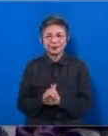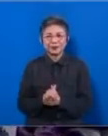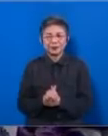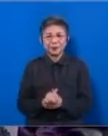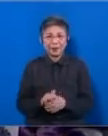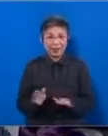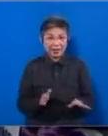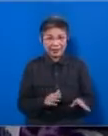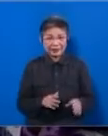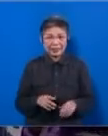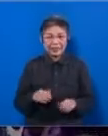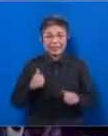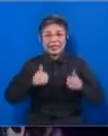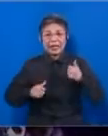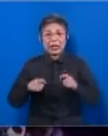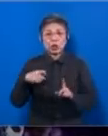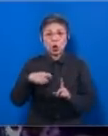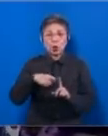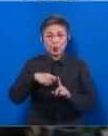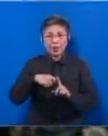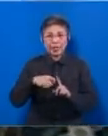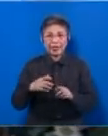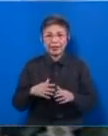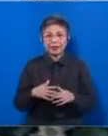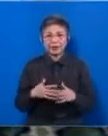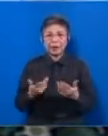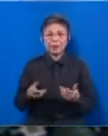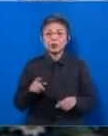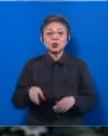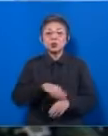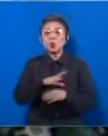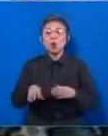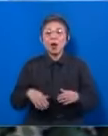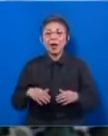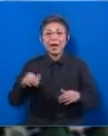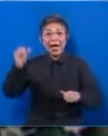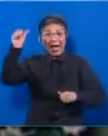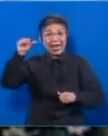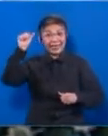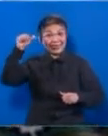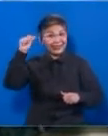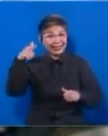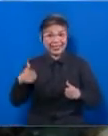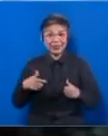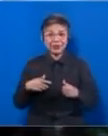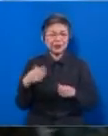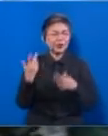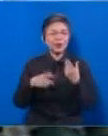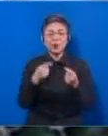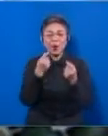Namun, seni ketoprak ini tidak biasa, karena seluruh pemainnya adalah tunanetra.